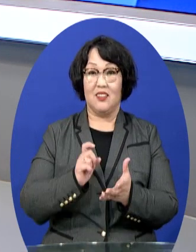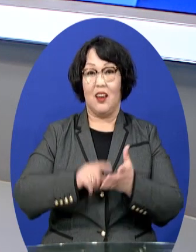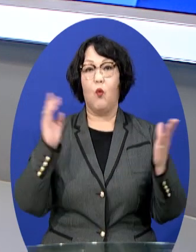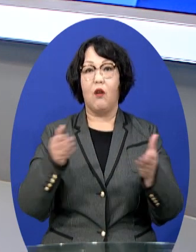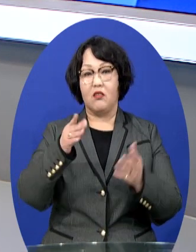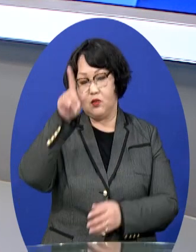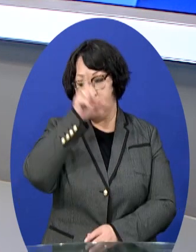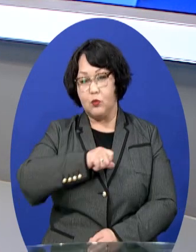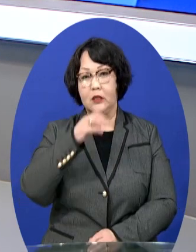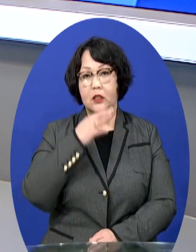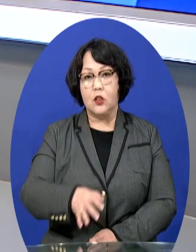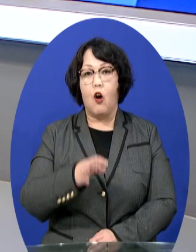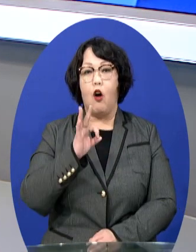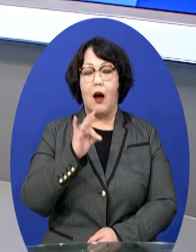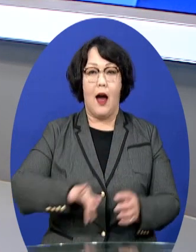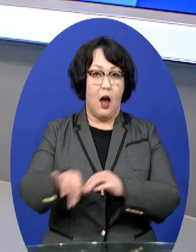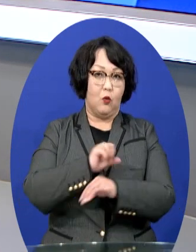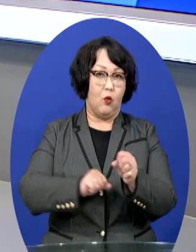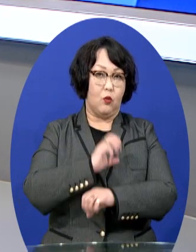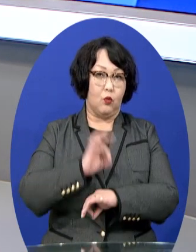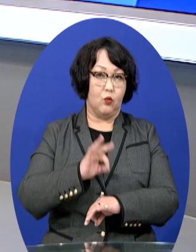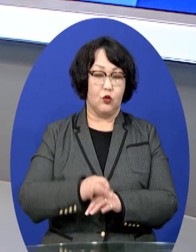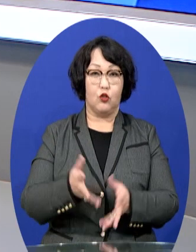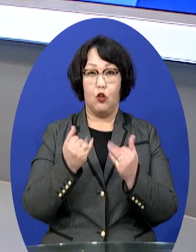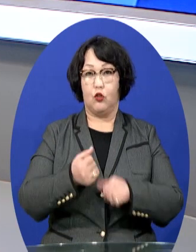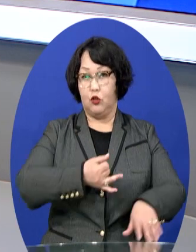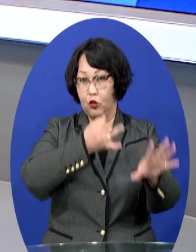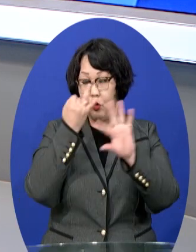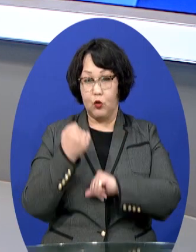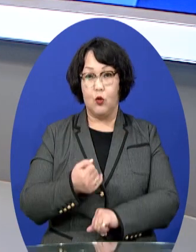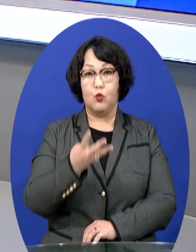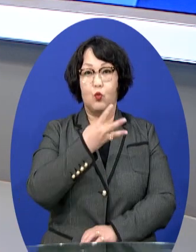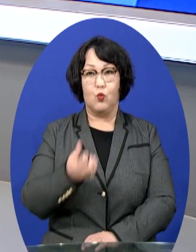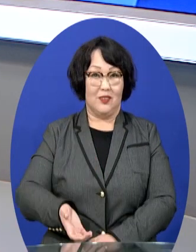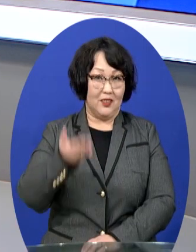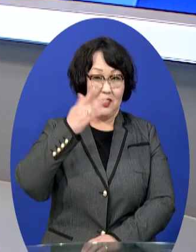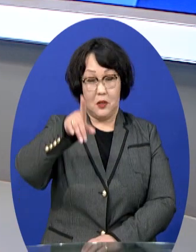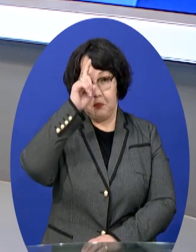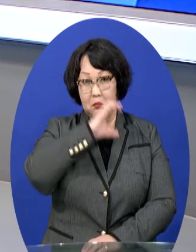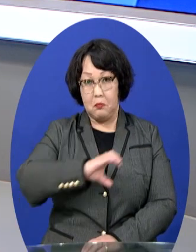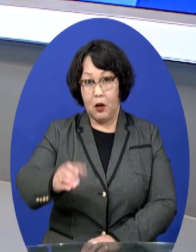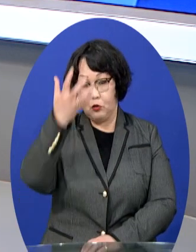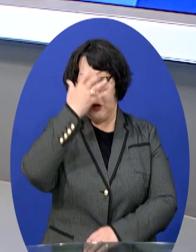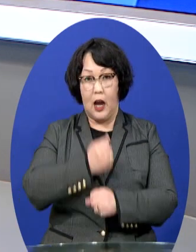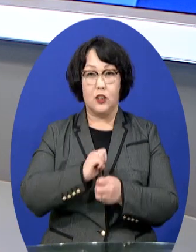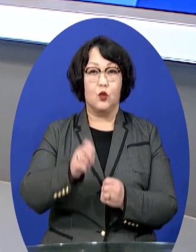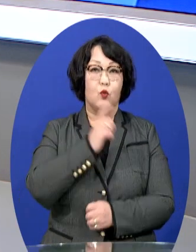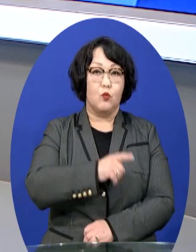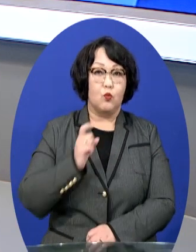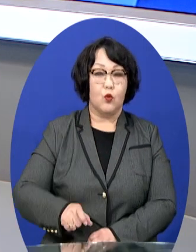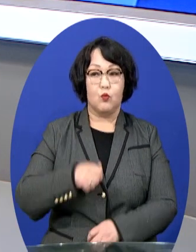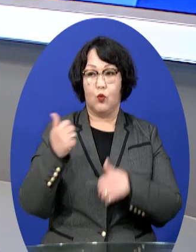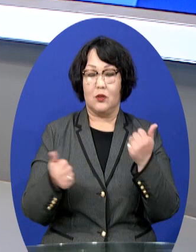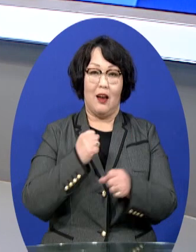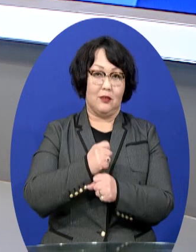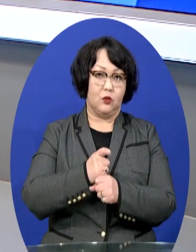Орхон аймагт коронавирусны өвчллийн тоо 7 хоногт 400 давсан. Ингэснээр эмнэлгийн болон төрийн албан хаагчид бусад ажиллах хүчний нөөцийн